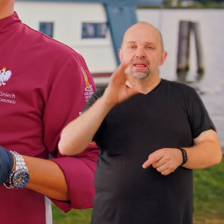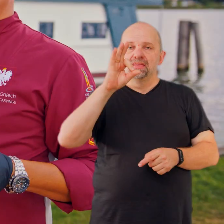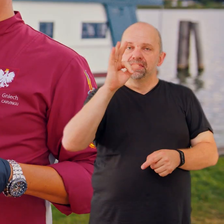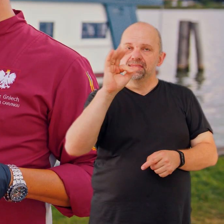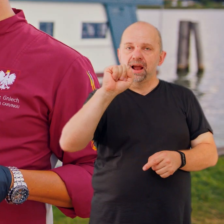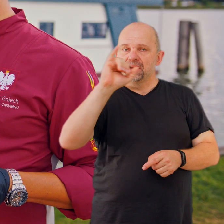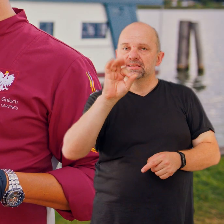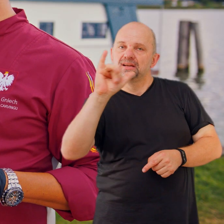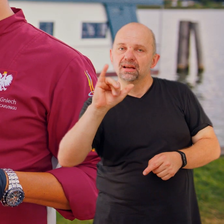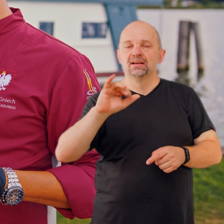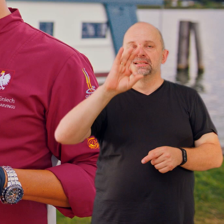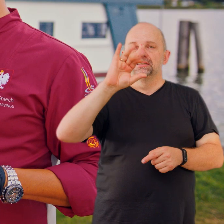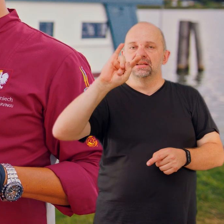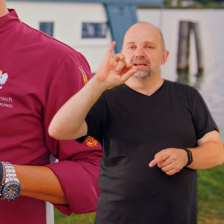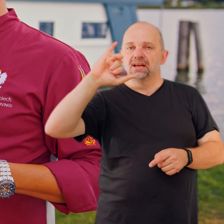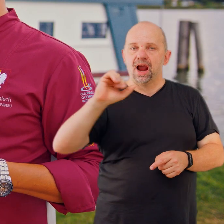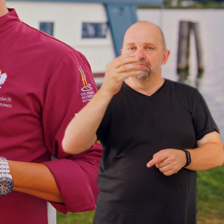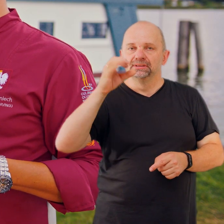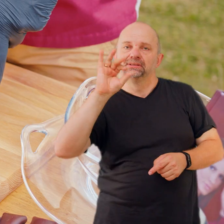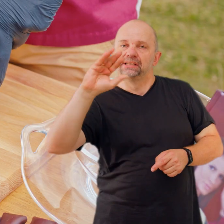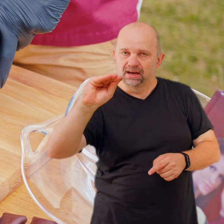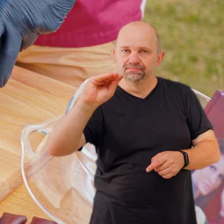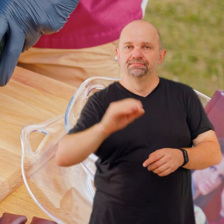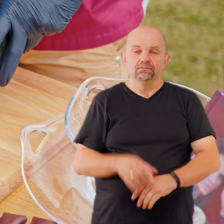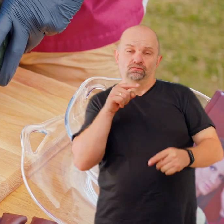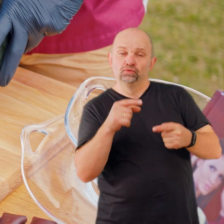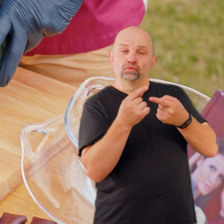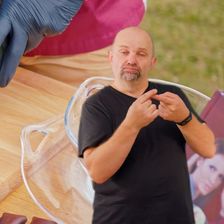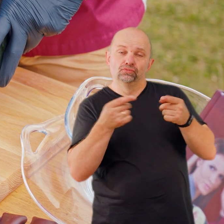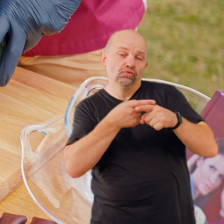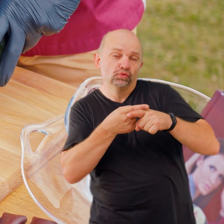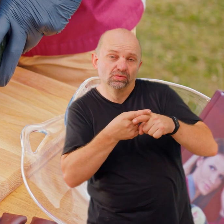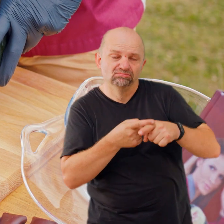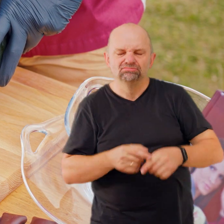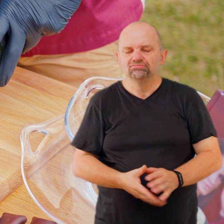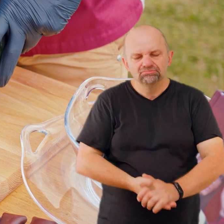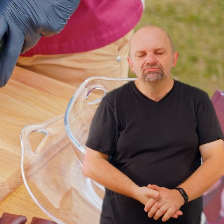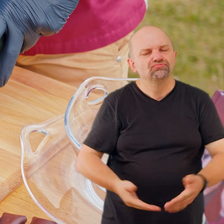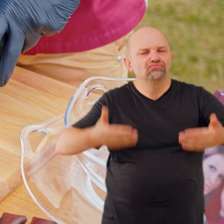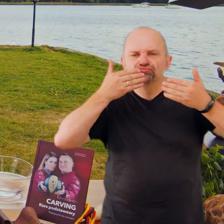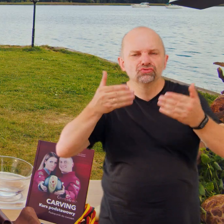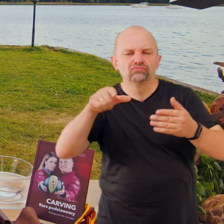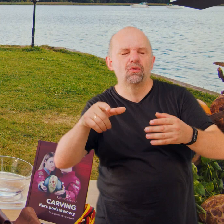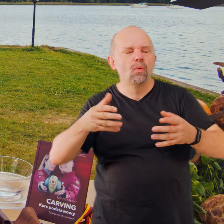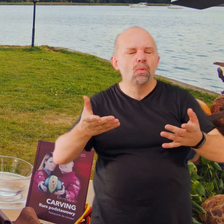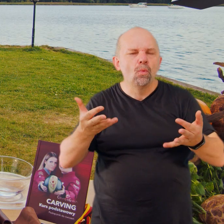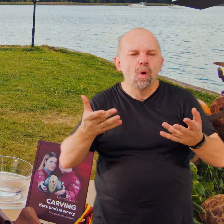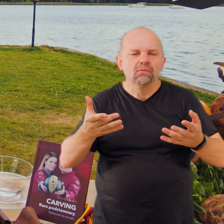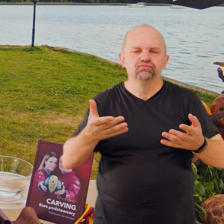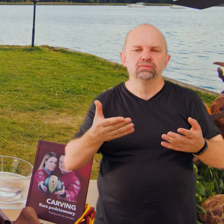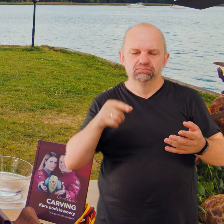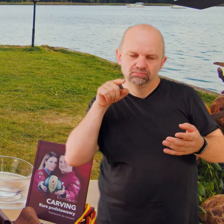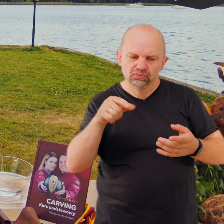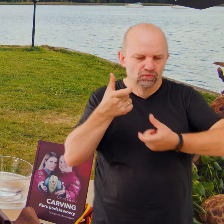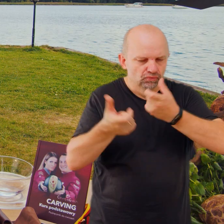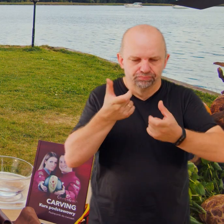miał szpic. Dzięki temu będzie nam ładnie, precyzyjnie się pracowało. Zaczynamy w takim razie od panowania, co byśmy chcieli wyciąć na arbuzie. Różyczka na środku,